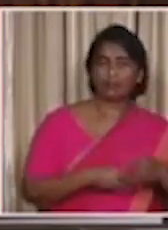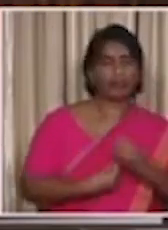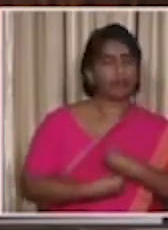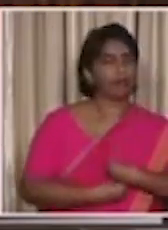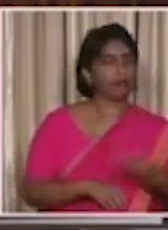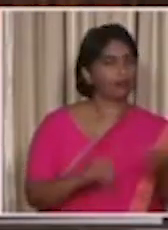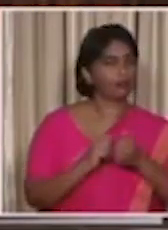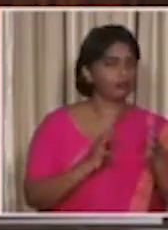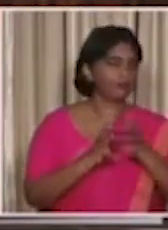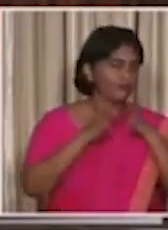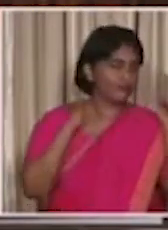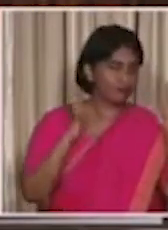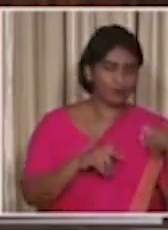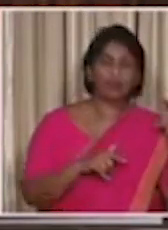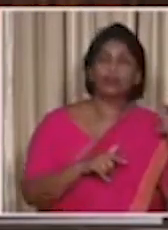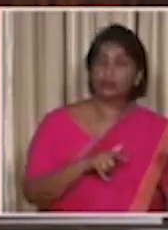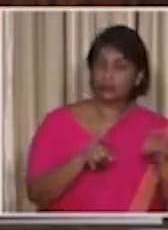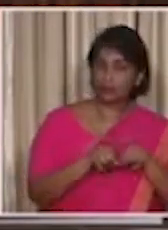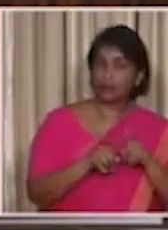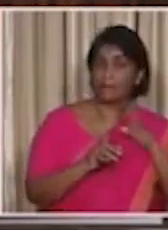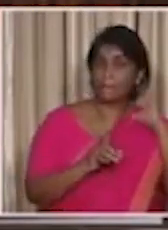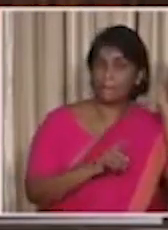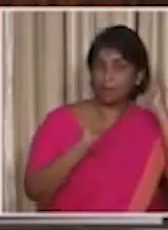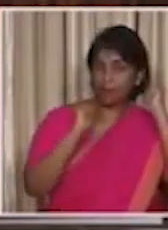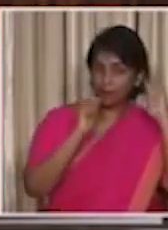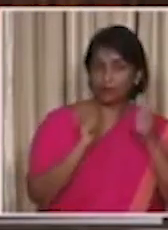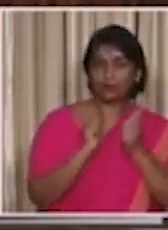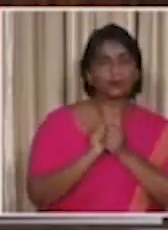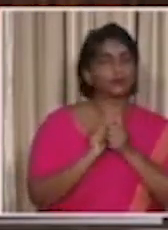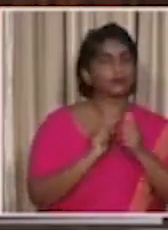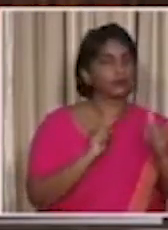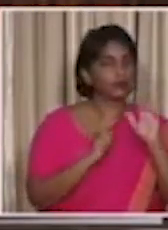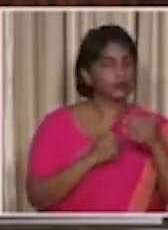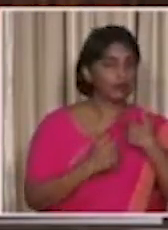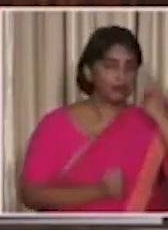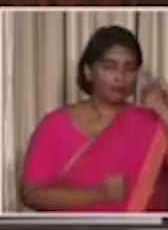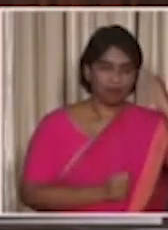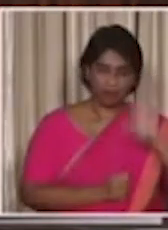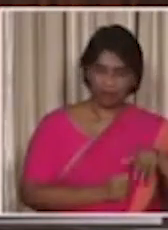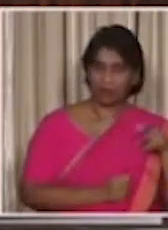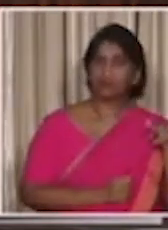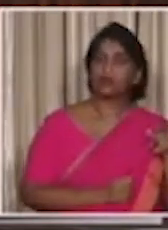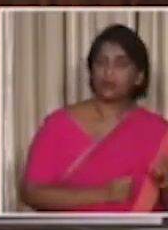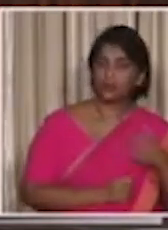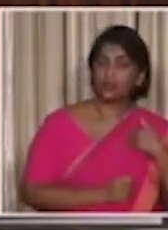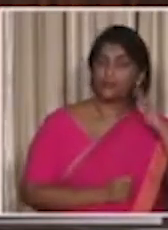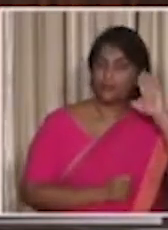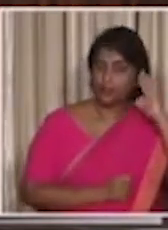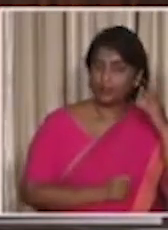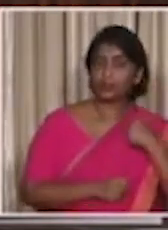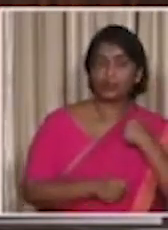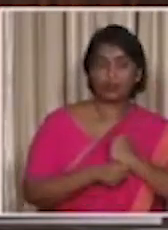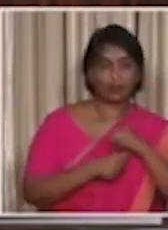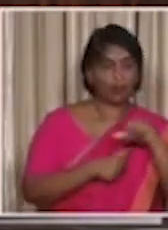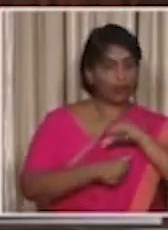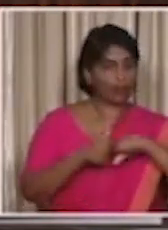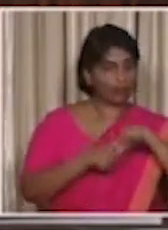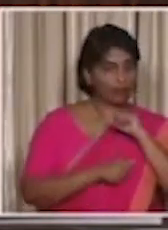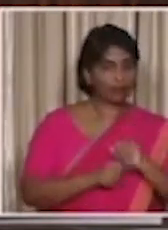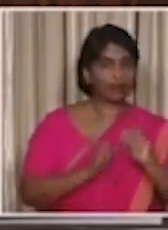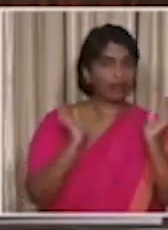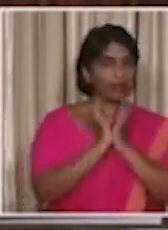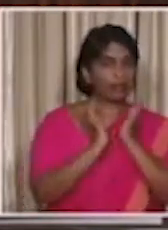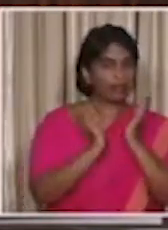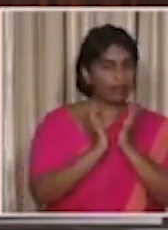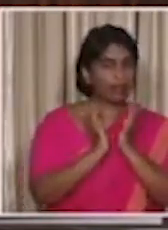වෙන තැන් බොහොමයි. ඒවා ඵලදායි කාර්යයන්ට යොදා ගැනීමට බලාපොරොත්තු වෙනවා. විශේෂයෙන්ම රාජ්‍ය ආයතන සතු කැලෑවලට